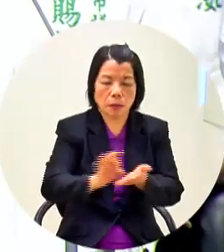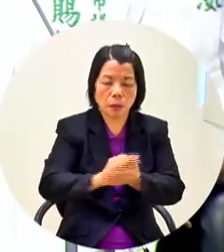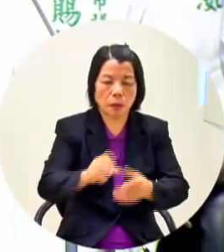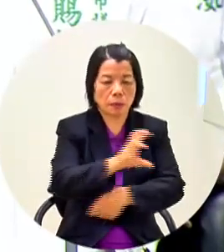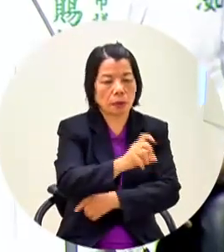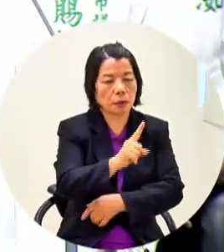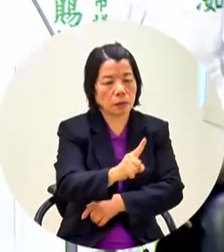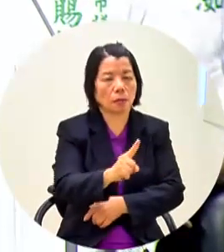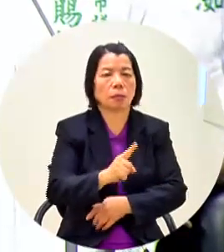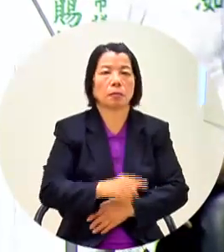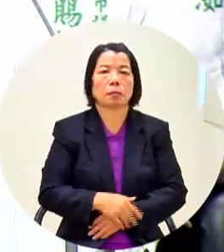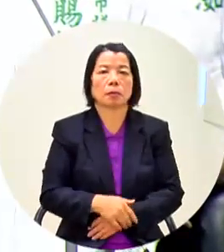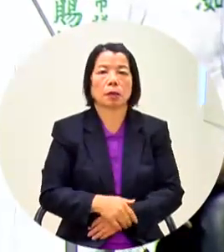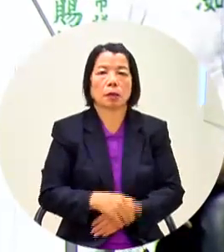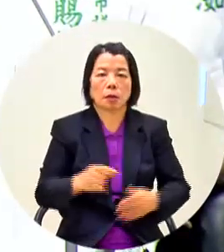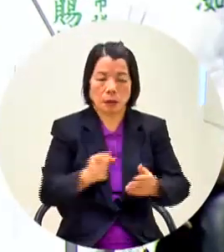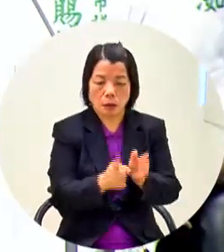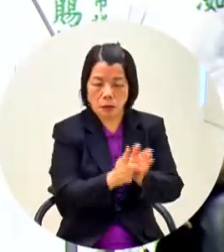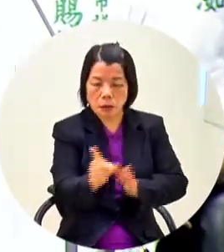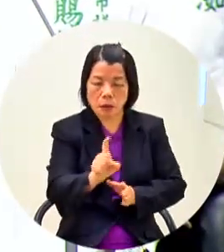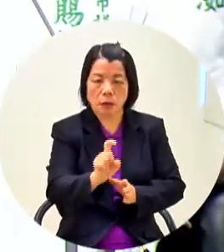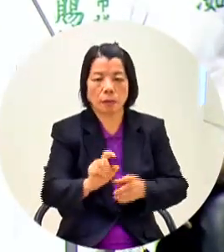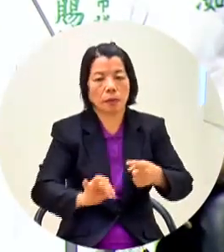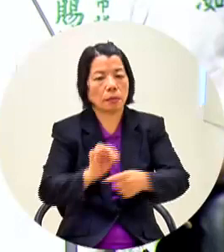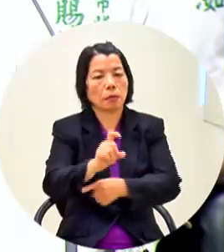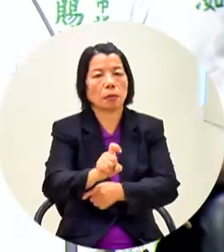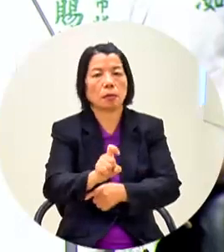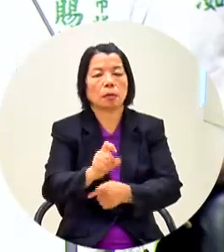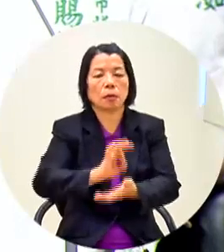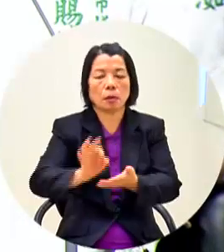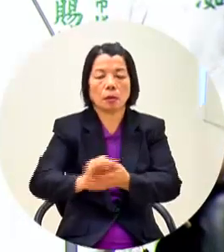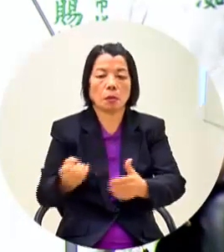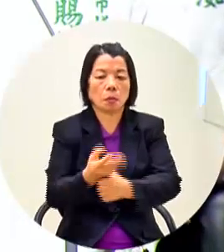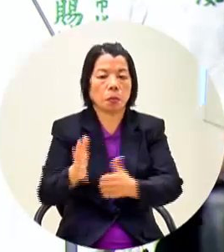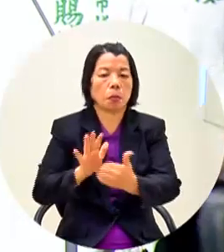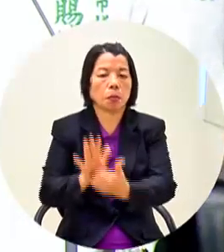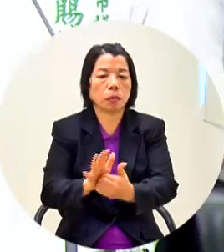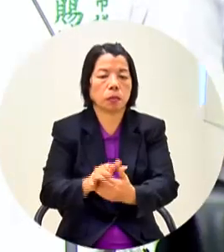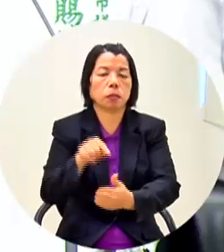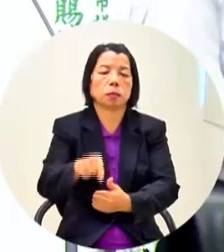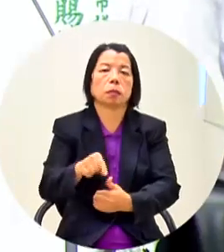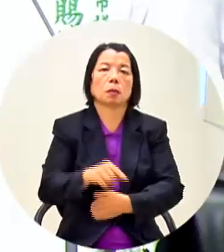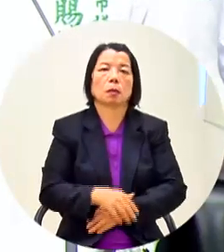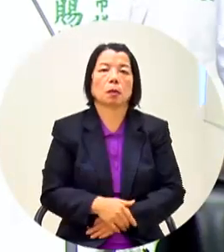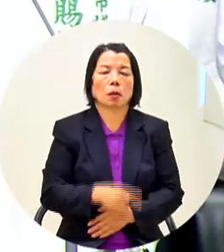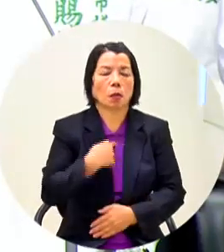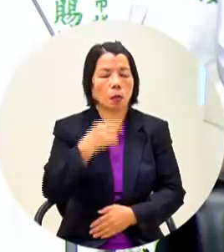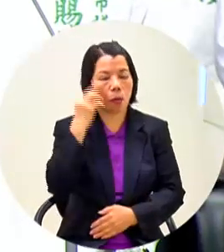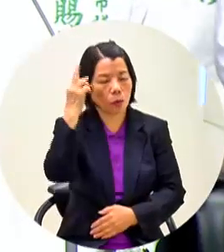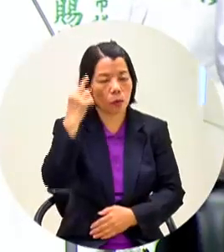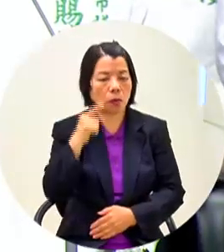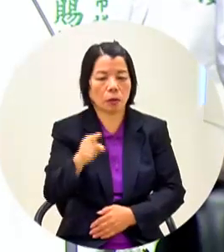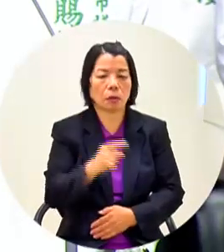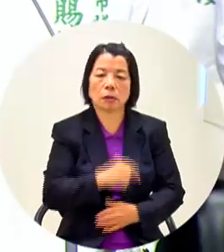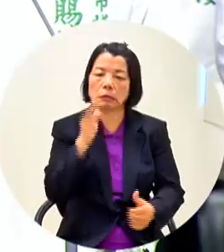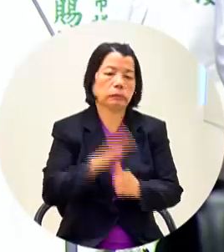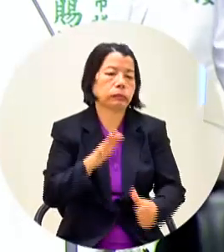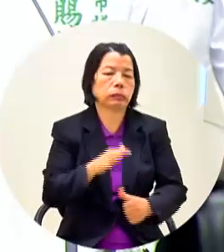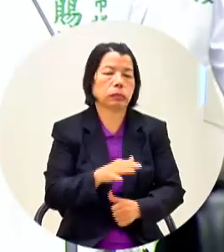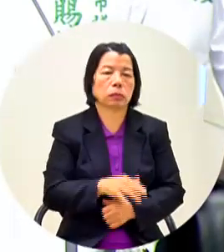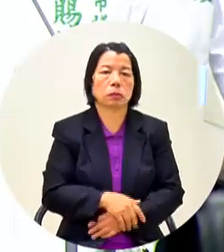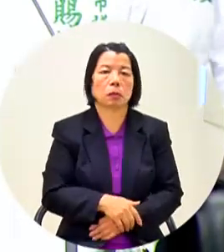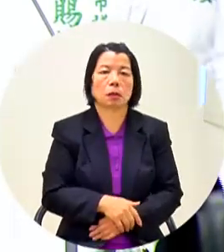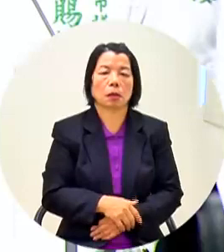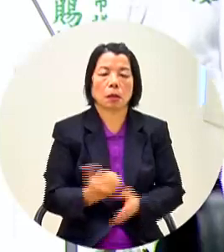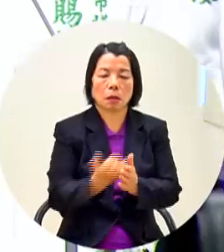其中只有10.8%在做防疫的使用，我觉得这个是不及格的啦。哦，刚